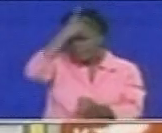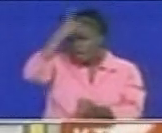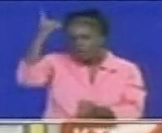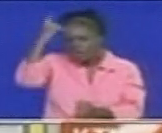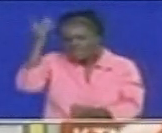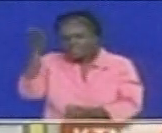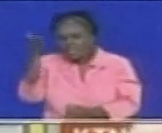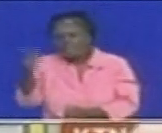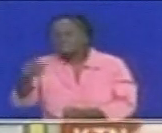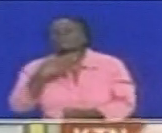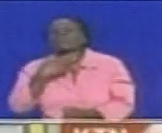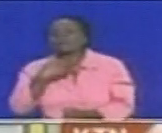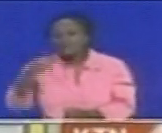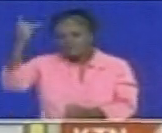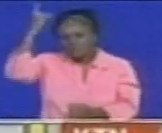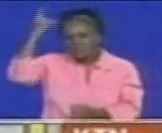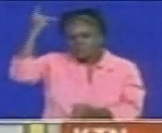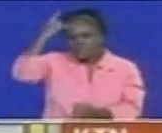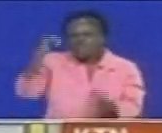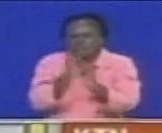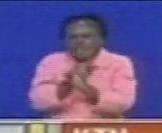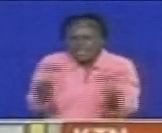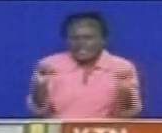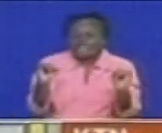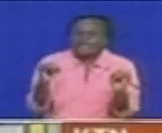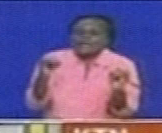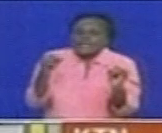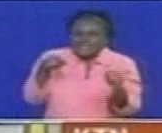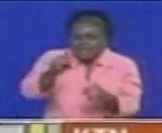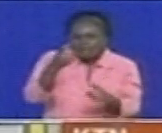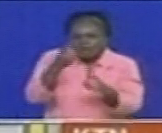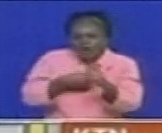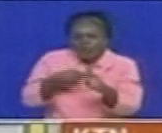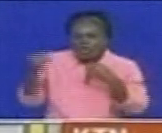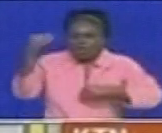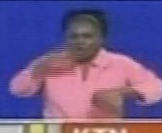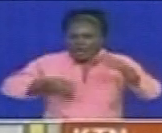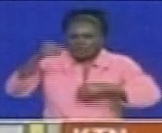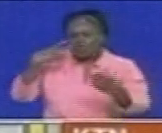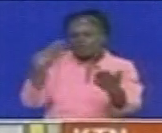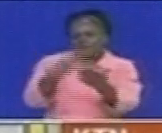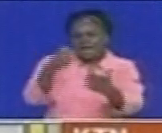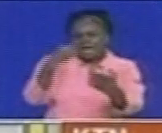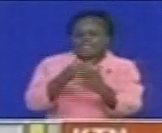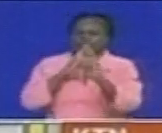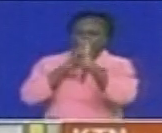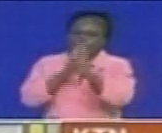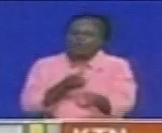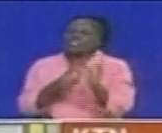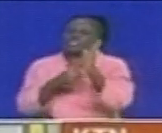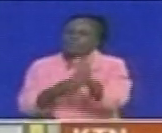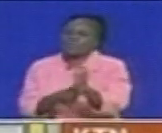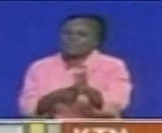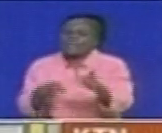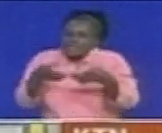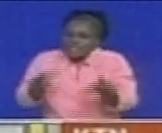Dagoretti, amemtaka Kidero kujitakasa na madai ya ufujaji wa fedha za kaunti kwa mujibu wa ripoti ya mhasibu mkuu wa serikali. Kutokana na